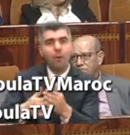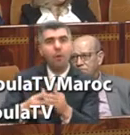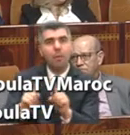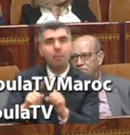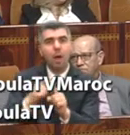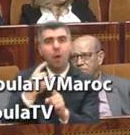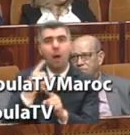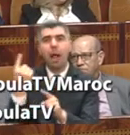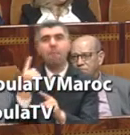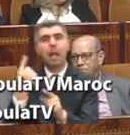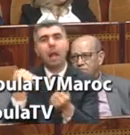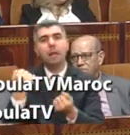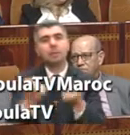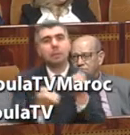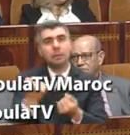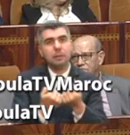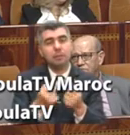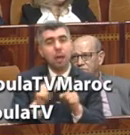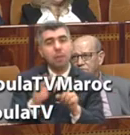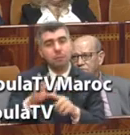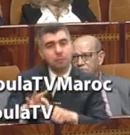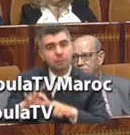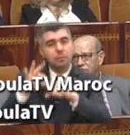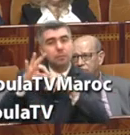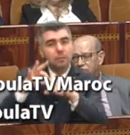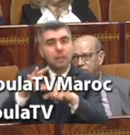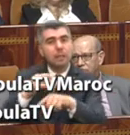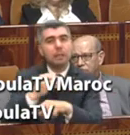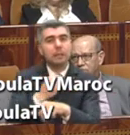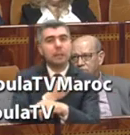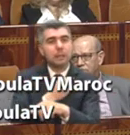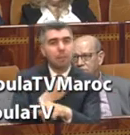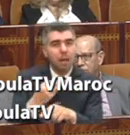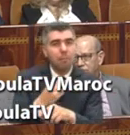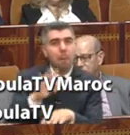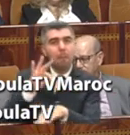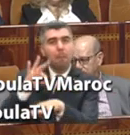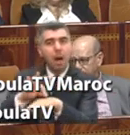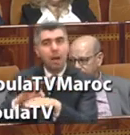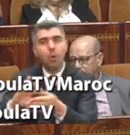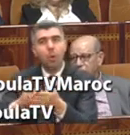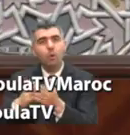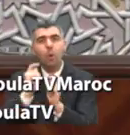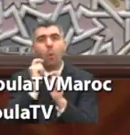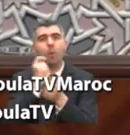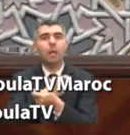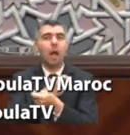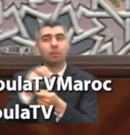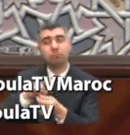بسيارات الاسعاف باش ينقلوا المرضى من بوعرفه ومن الاقليم كله لوجده. شكرا.